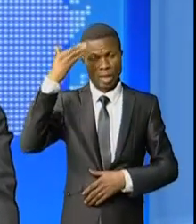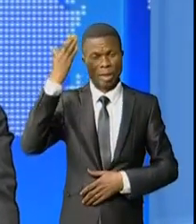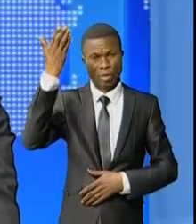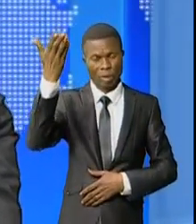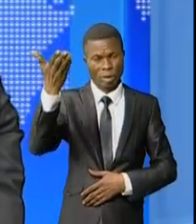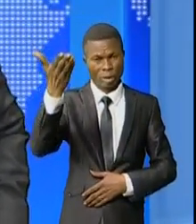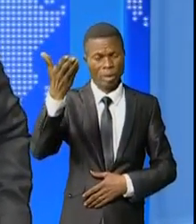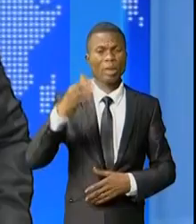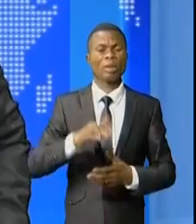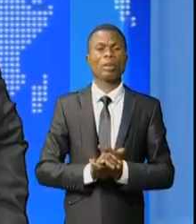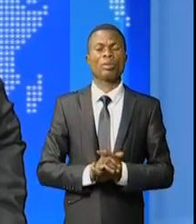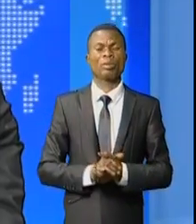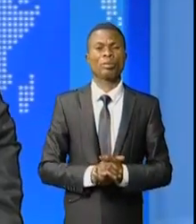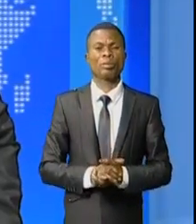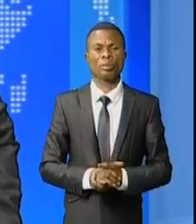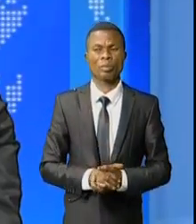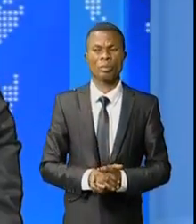confrère de la RTNC Sud-Ubangi.